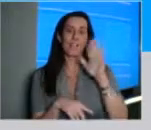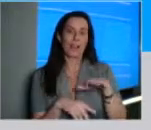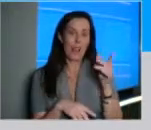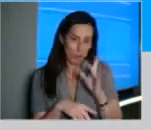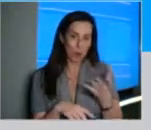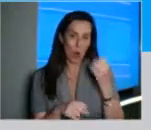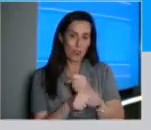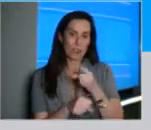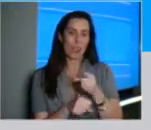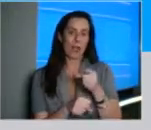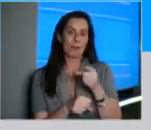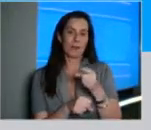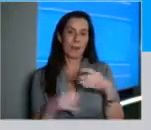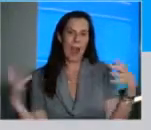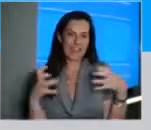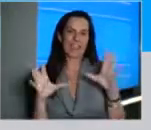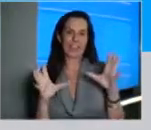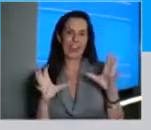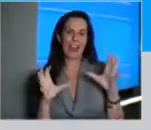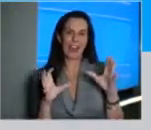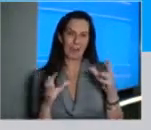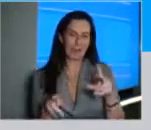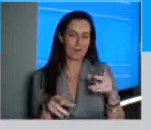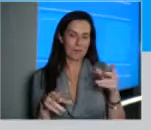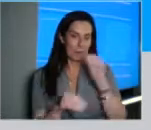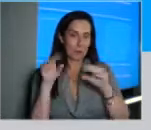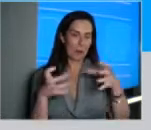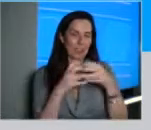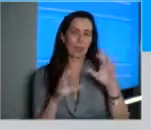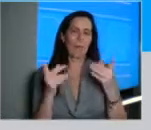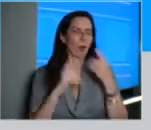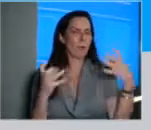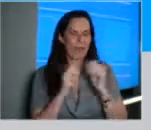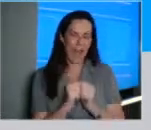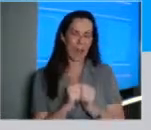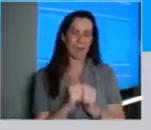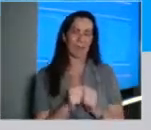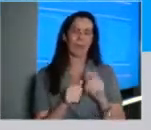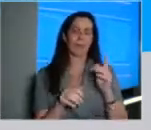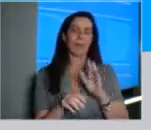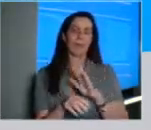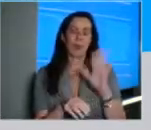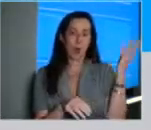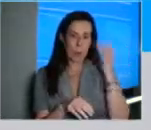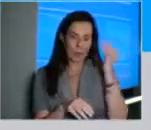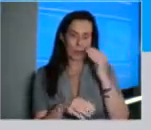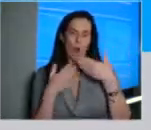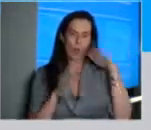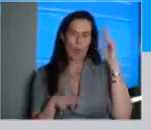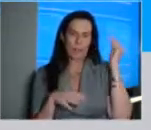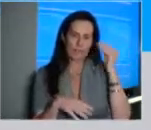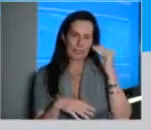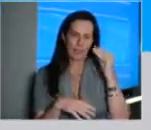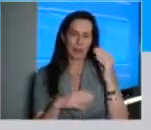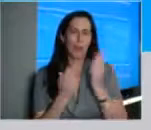מישהו עושה לכם על, על הכיתה שלכם איזשהו סיבוב כזה. בדיוק. בעצם, מה קורה שם? אז באמת, כל בתי ספר, בעיקר בתי ספר